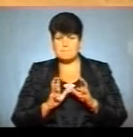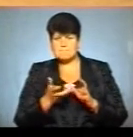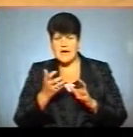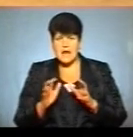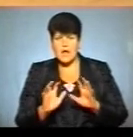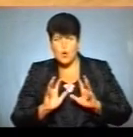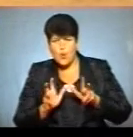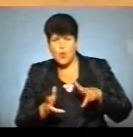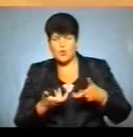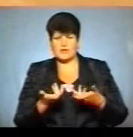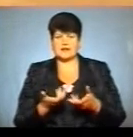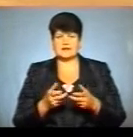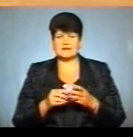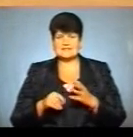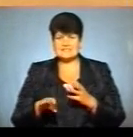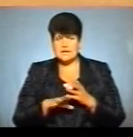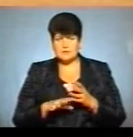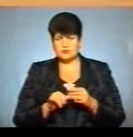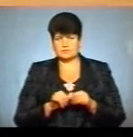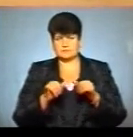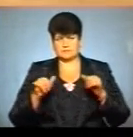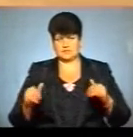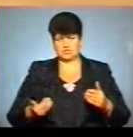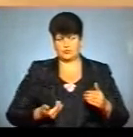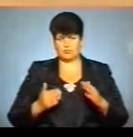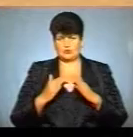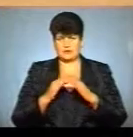не поширився на житлові будинки.